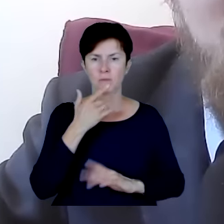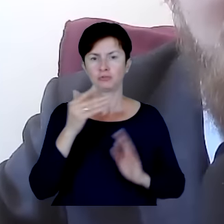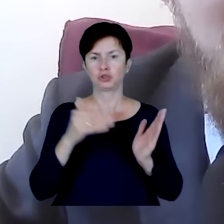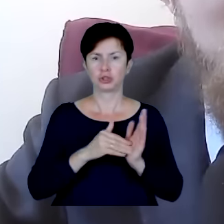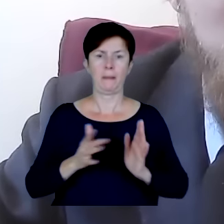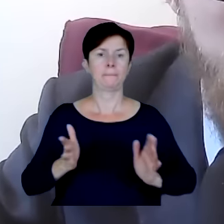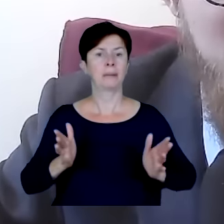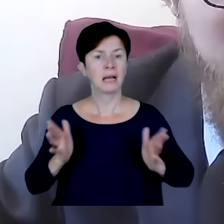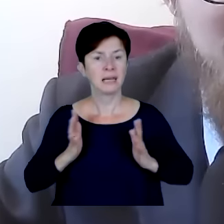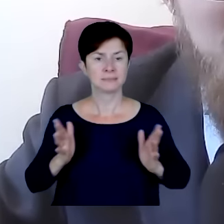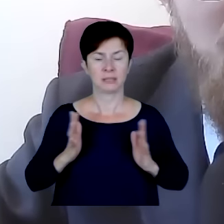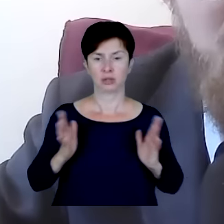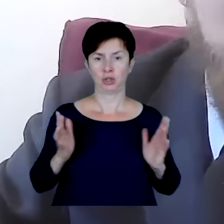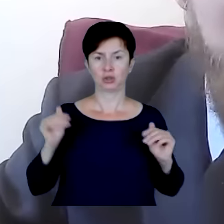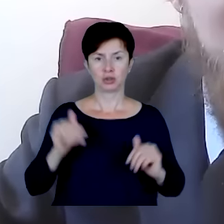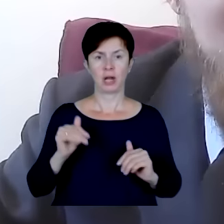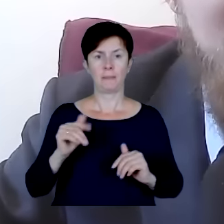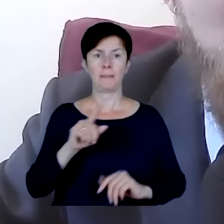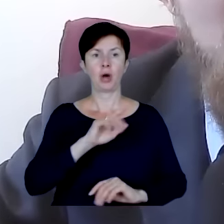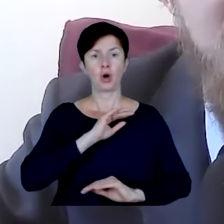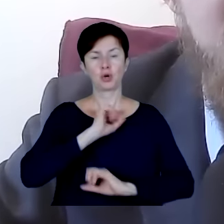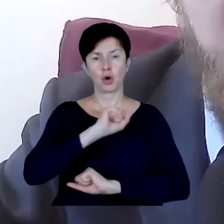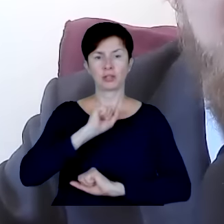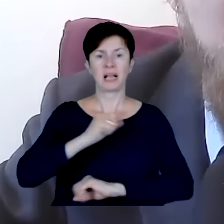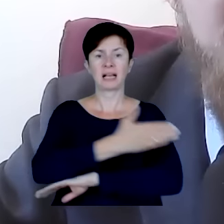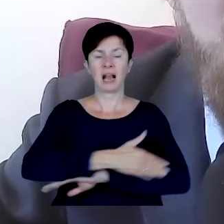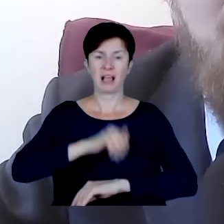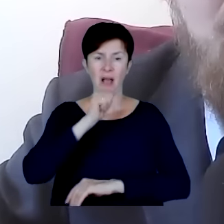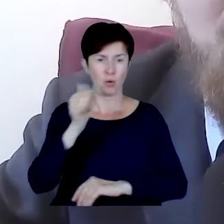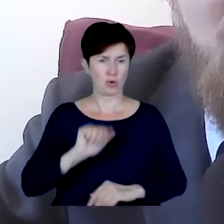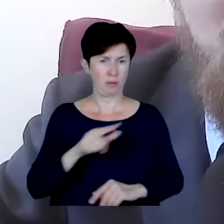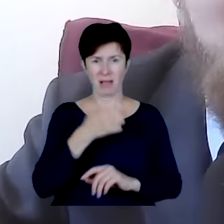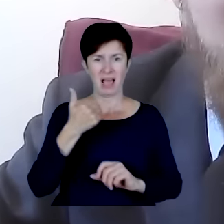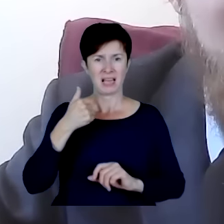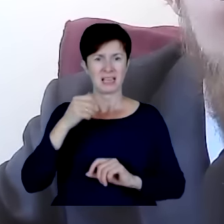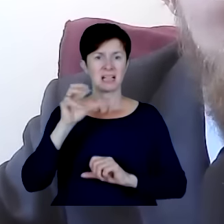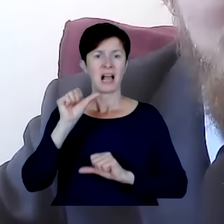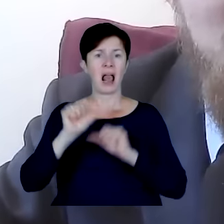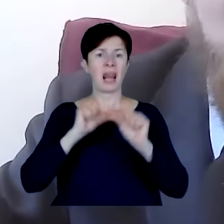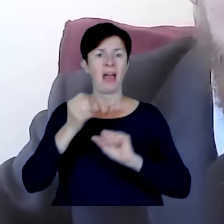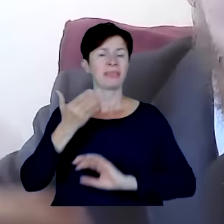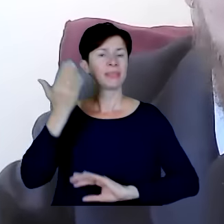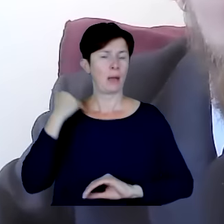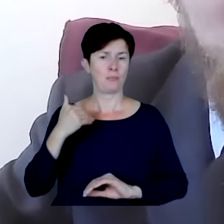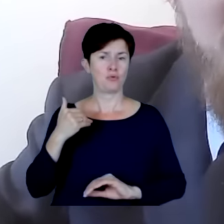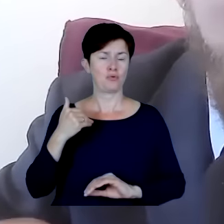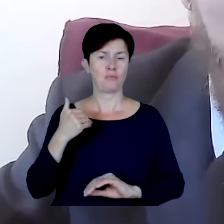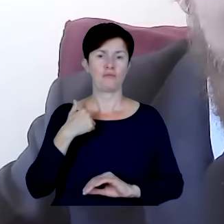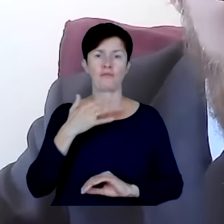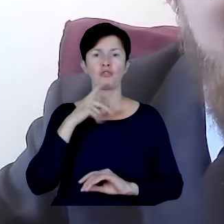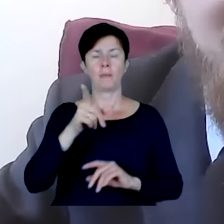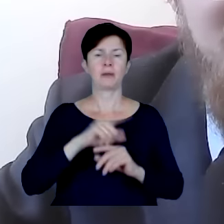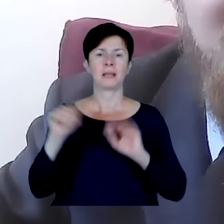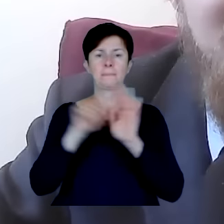bezpieczeństwo, że trzeba chronić granice Europy. Jeszcze kilka lat temu zdecydowanie mocniej mówiła o tym, że imigranci to będzie różnorodność, która